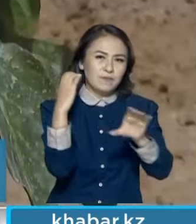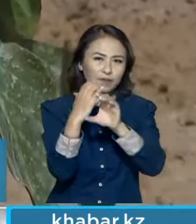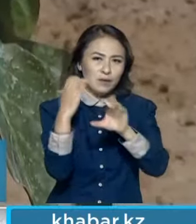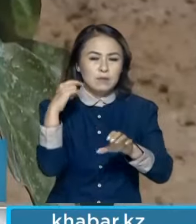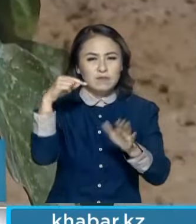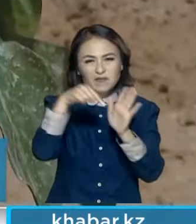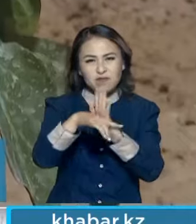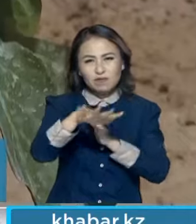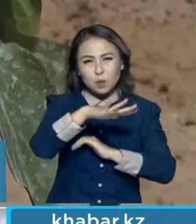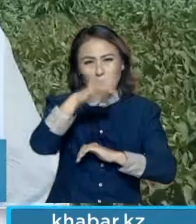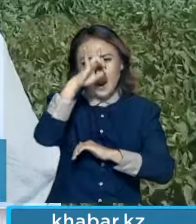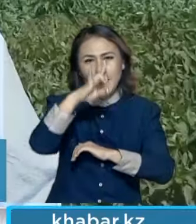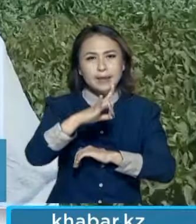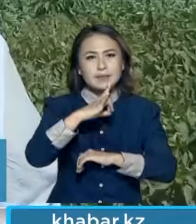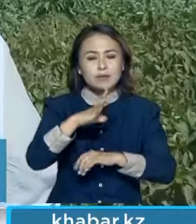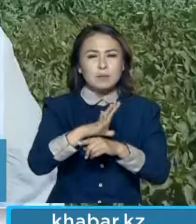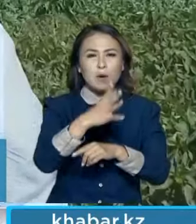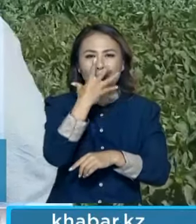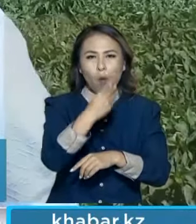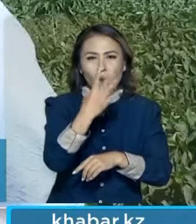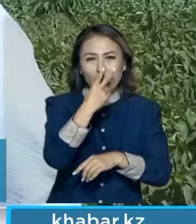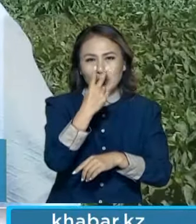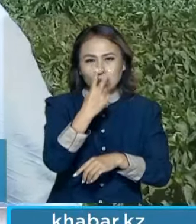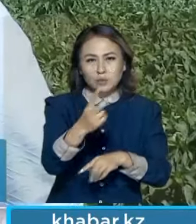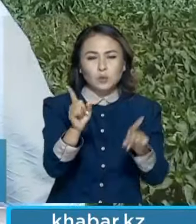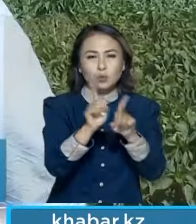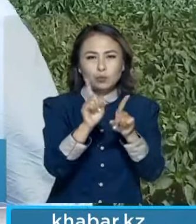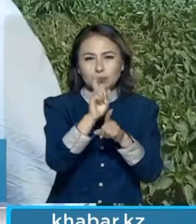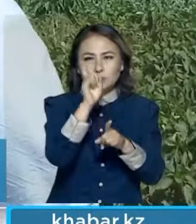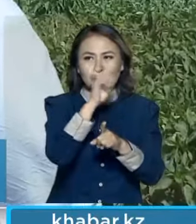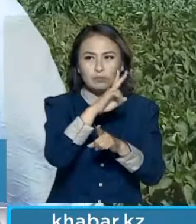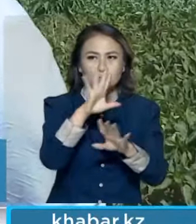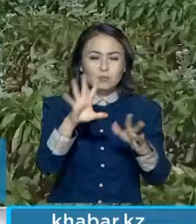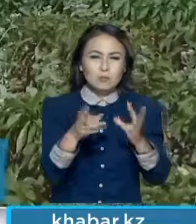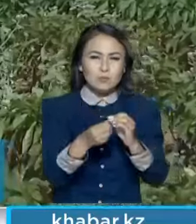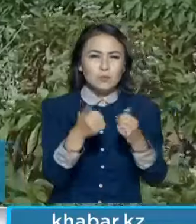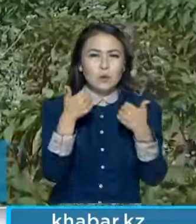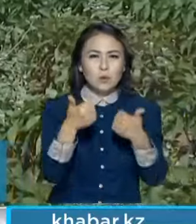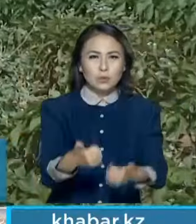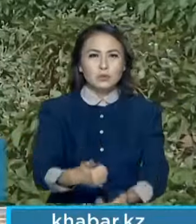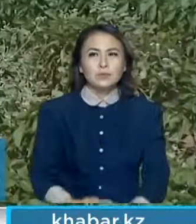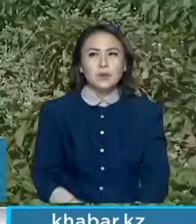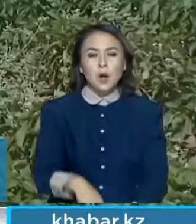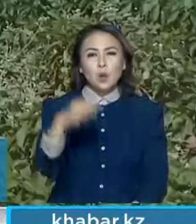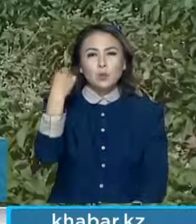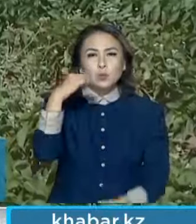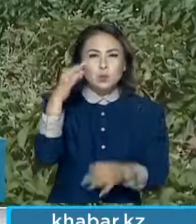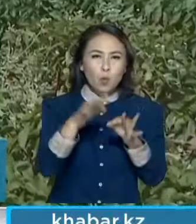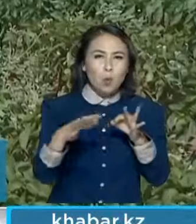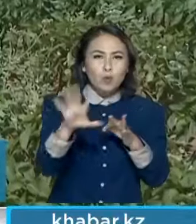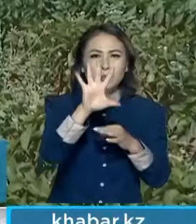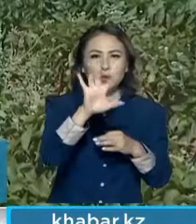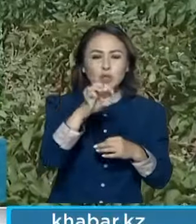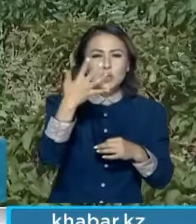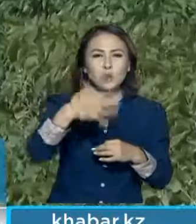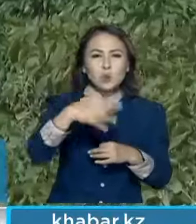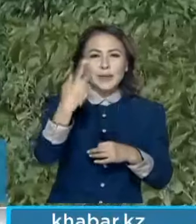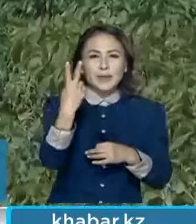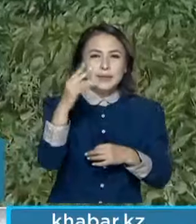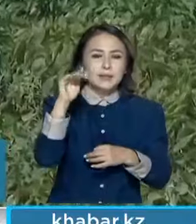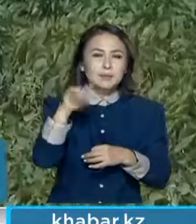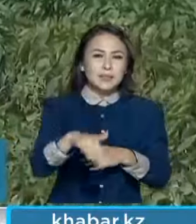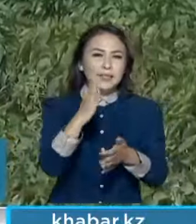жалпы. Мына жерден болгарскийміз көріп тұрсыздар. Жағдай қандай екен жақсы көрініп тұр. Түркістан облысында 552 000 гектар суармалы